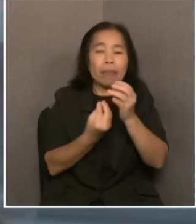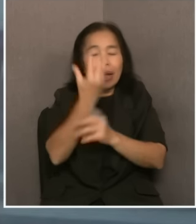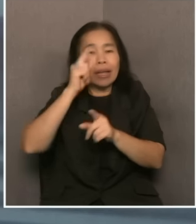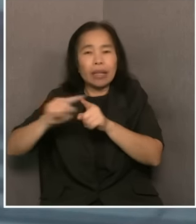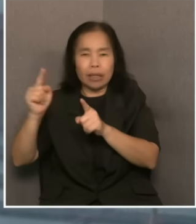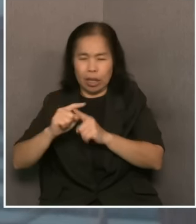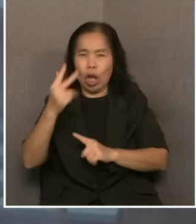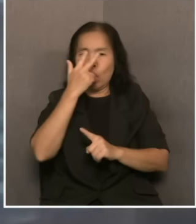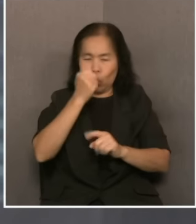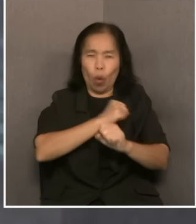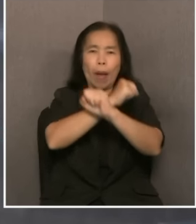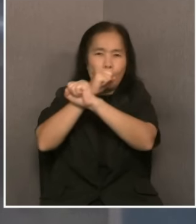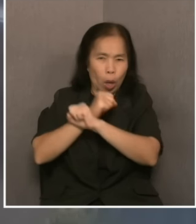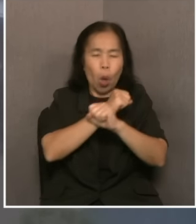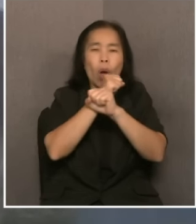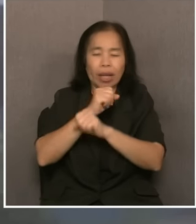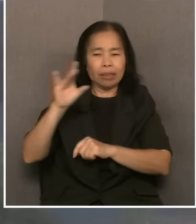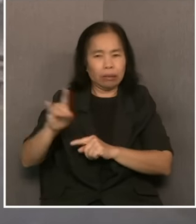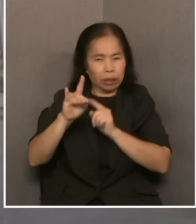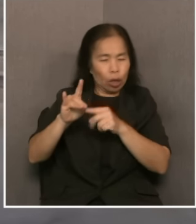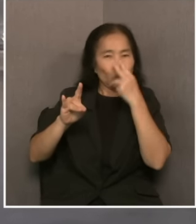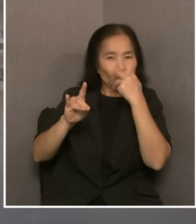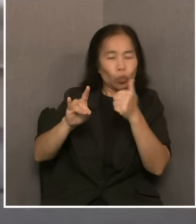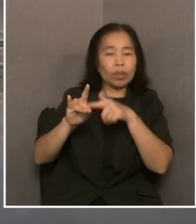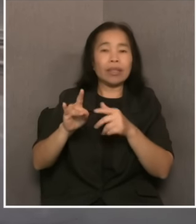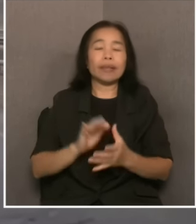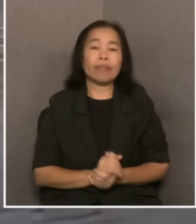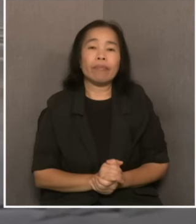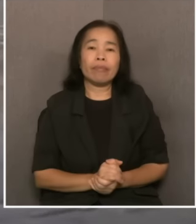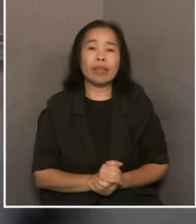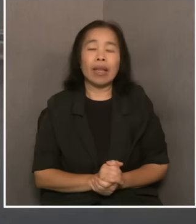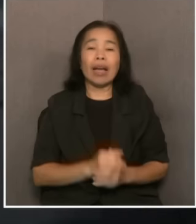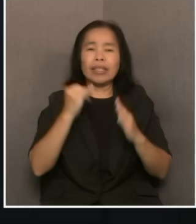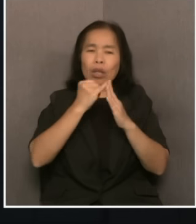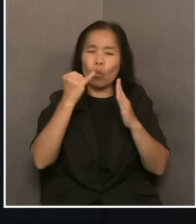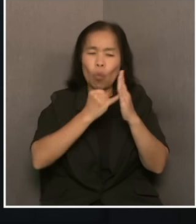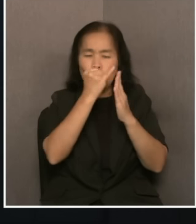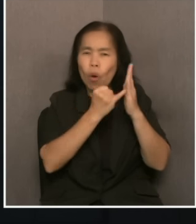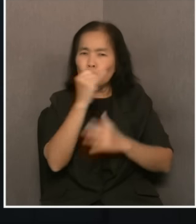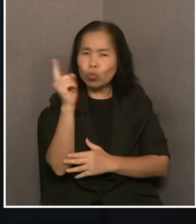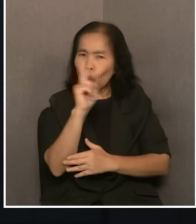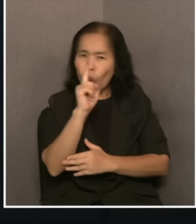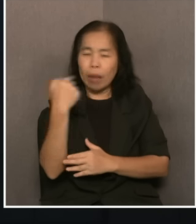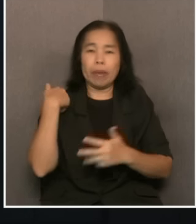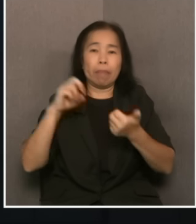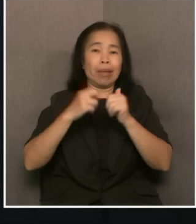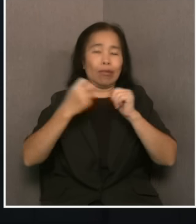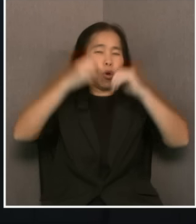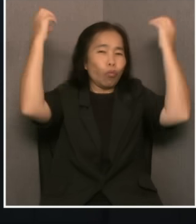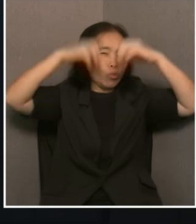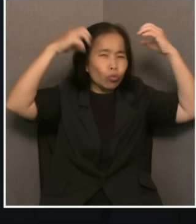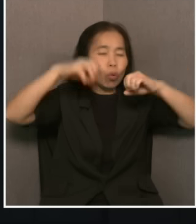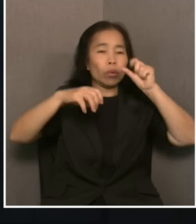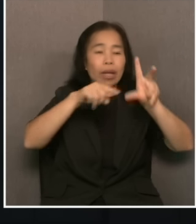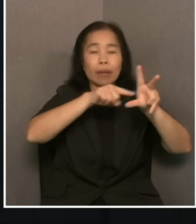การเกษตรและอันตรายต่อสัตว์เลี้ยงไว้ด้วยนะครับสำหรับจังหวัดที่คาดว่าจะได้รับผลกระทบในช่วงวันที่ 3และ